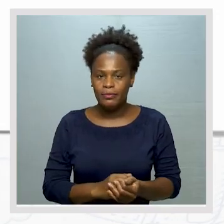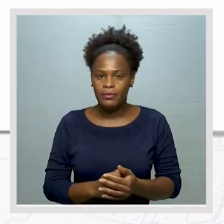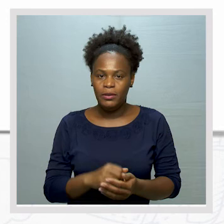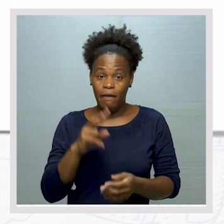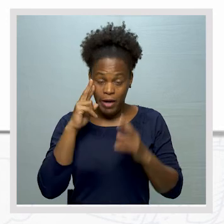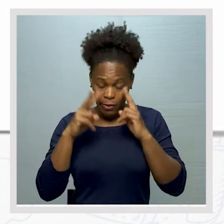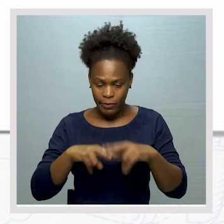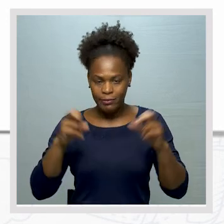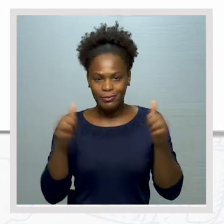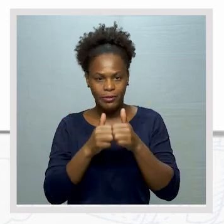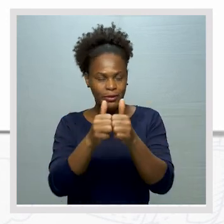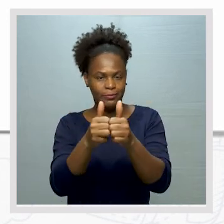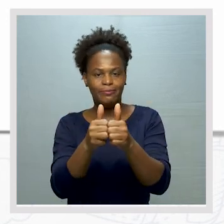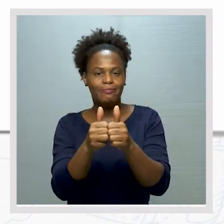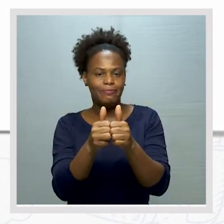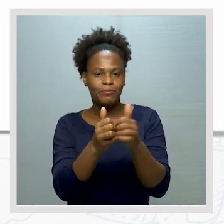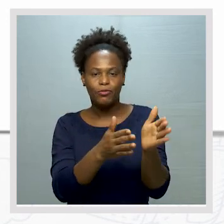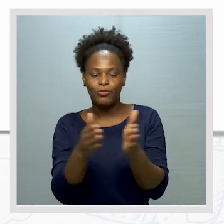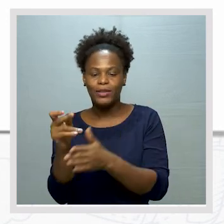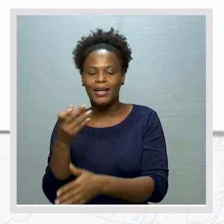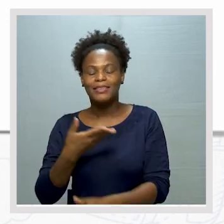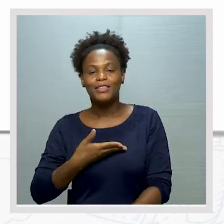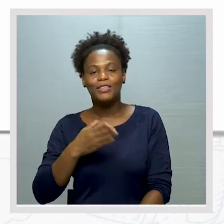découvrir ensemble la place de l'adjectif.